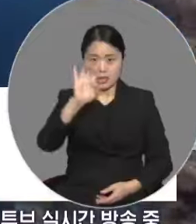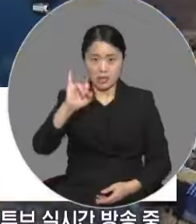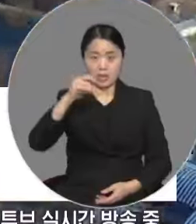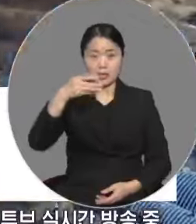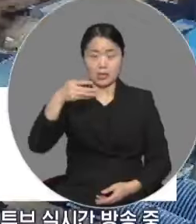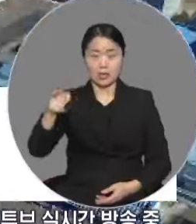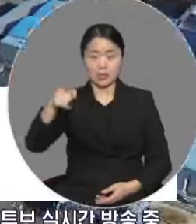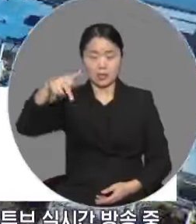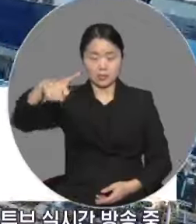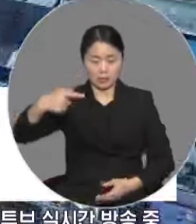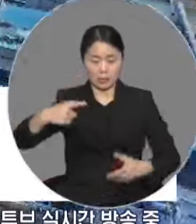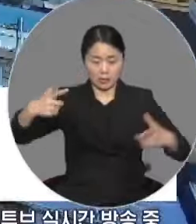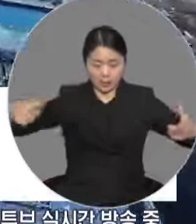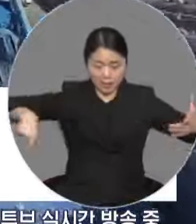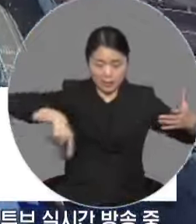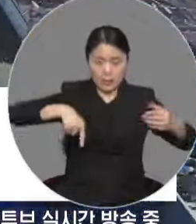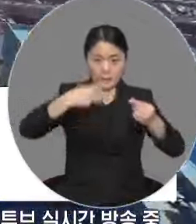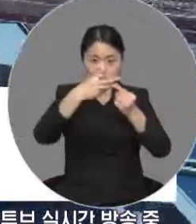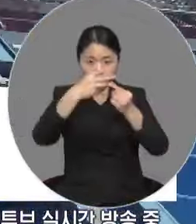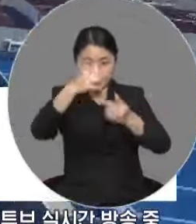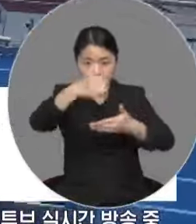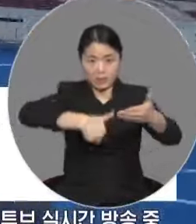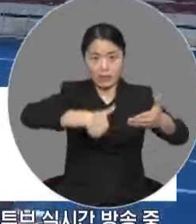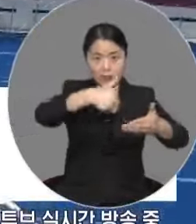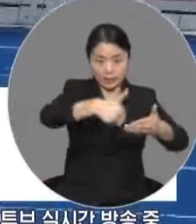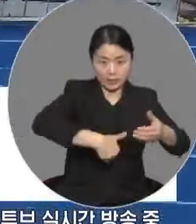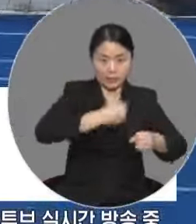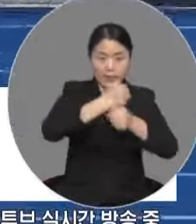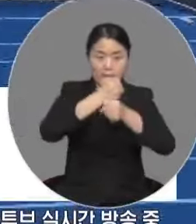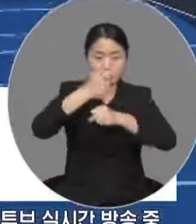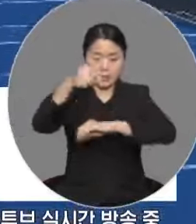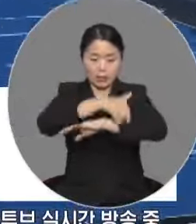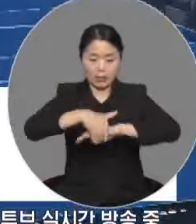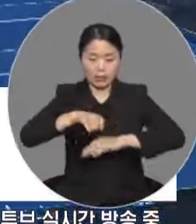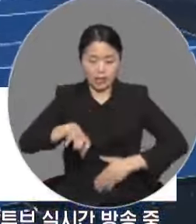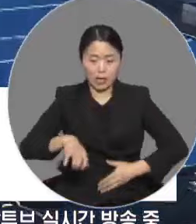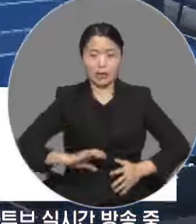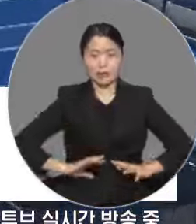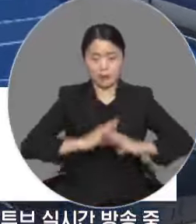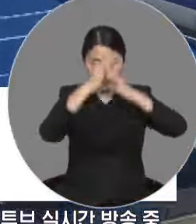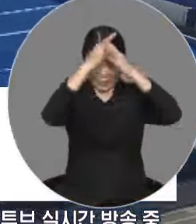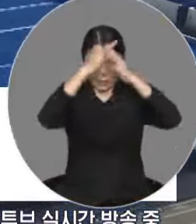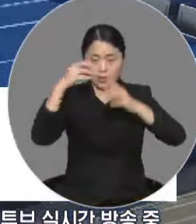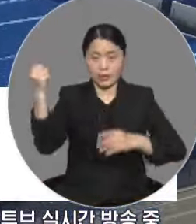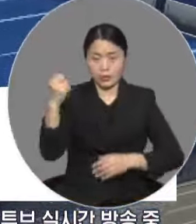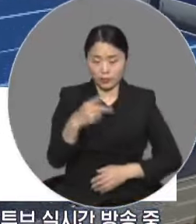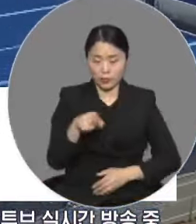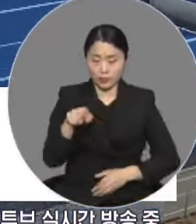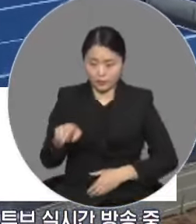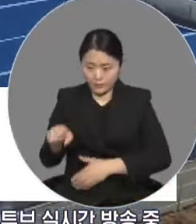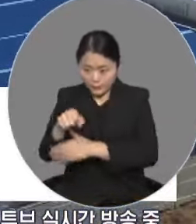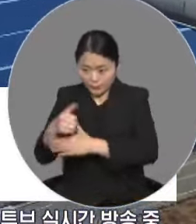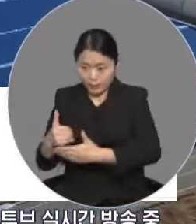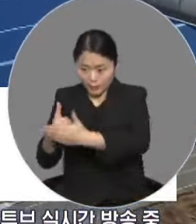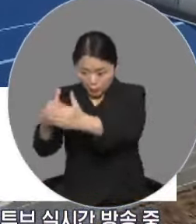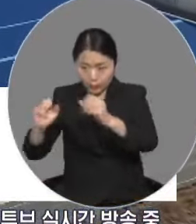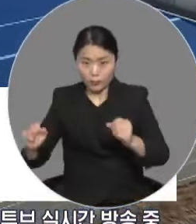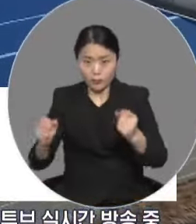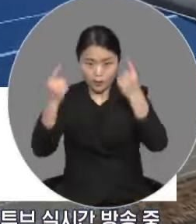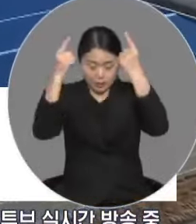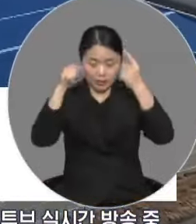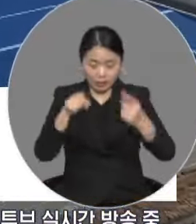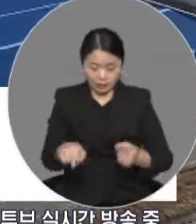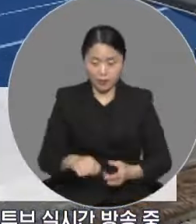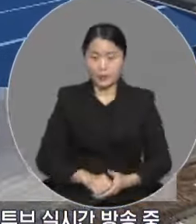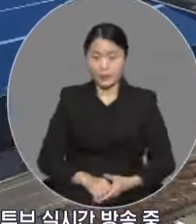309를 조성하게 되는데 울산시는 산단 개발과 공장 건축을 동시에 추진하기 위해 준공전 토지